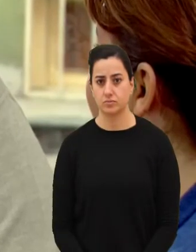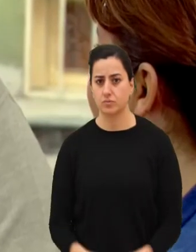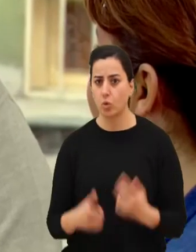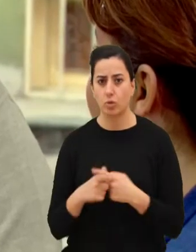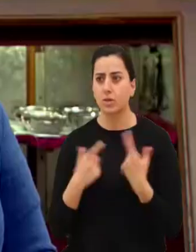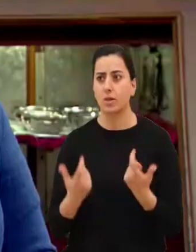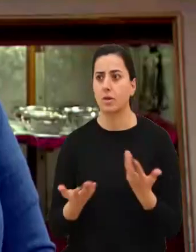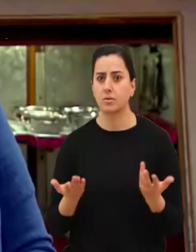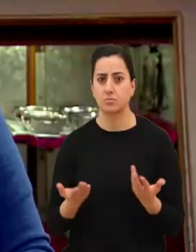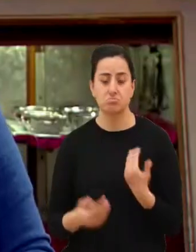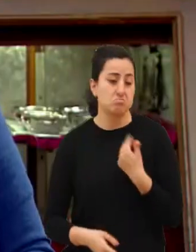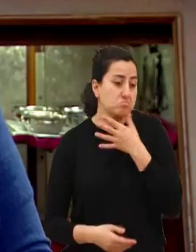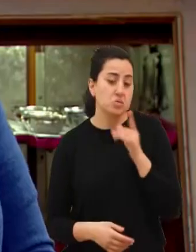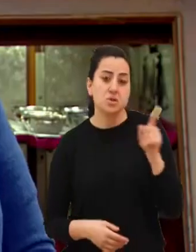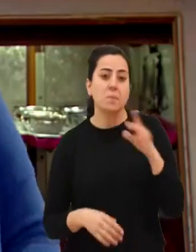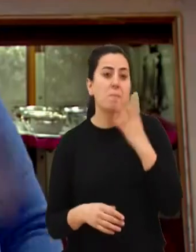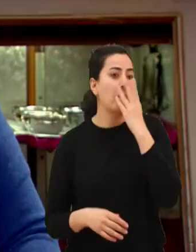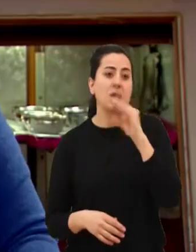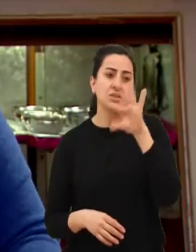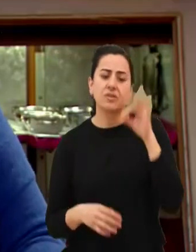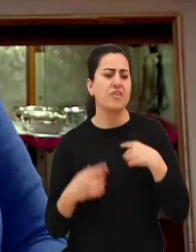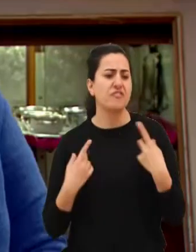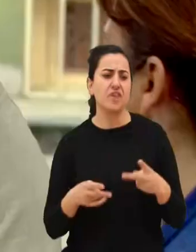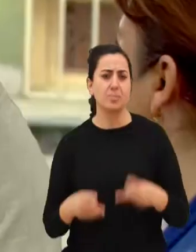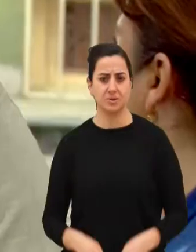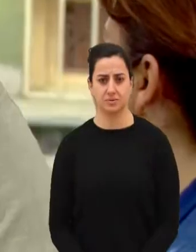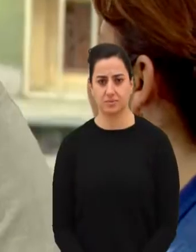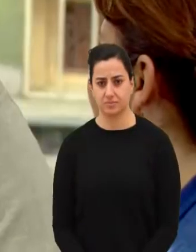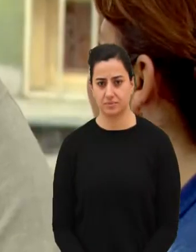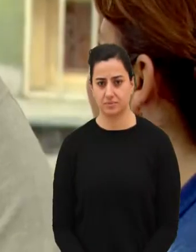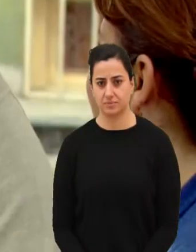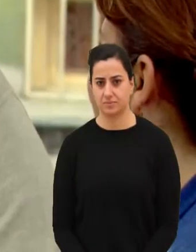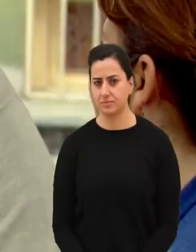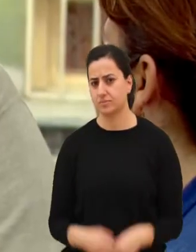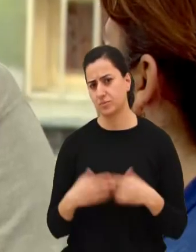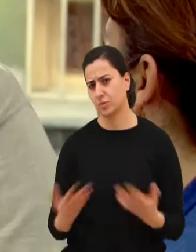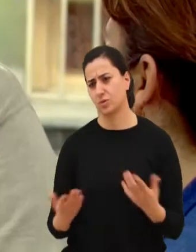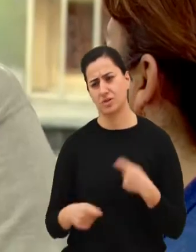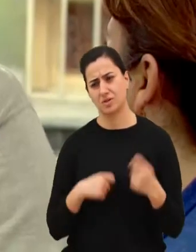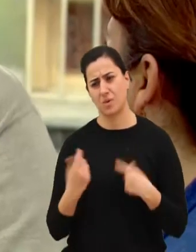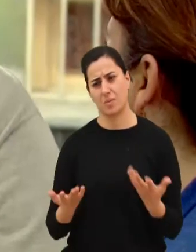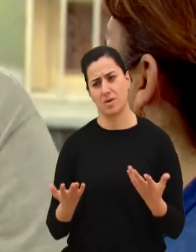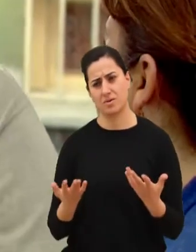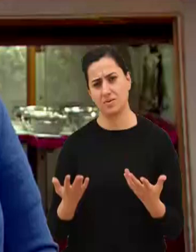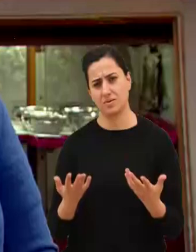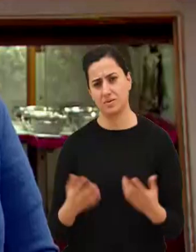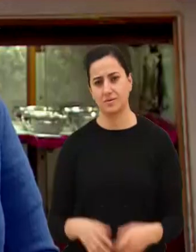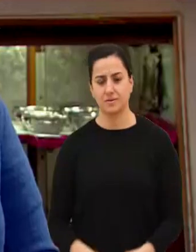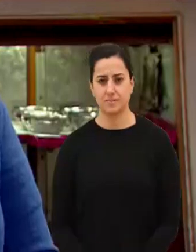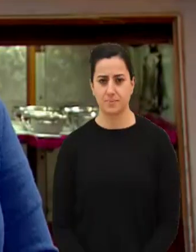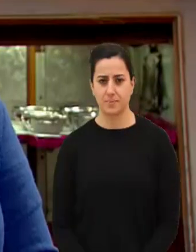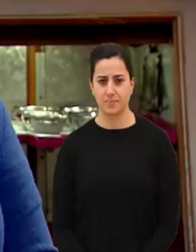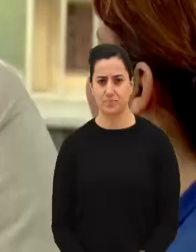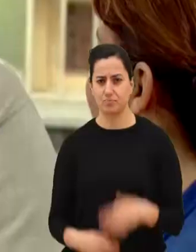Hangi otel? Bilmiyorum artık, sen seç. Benim için fark etmez. Ya Türkiye saçmalama ya, saçmalama.